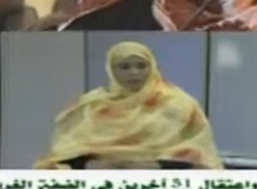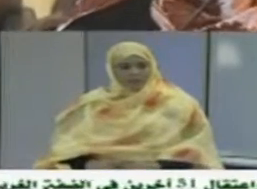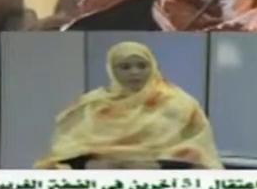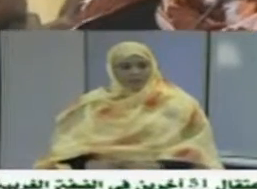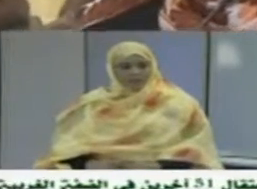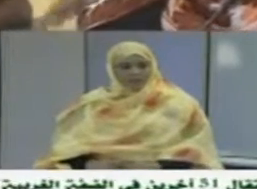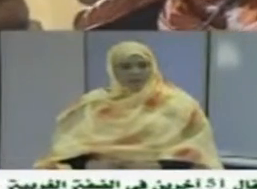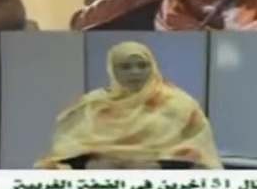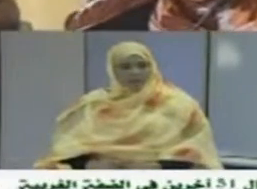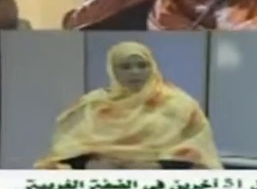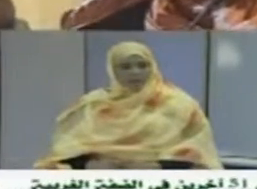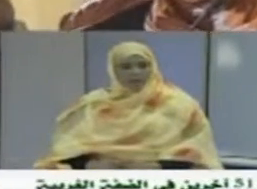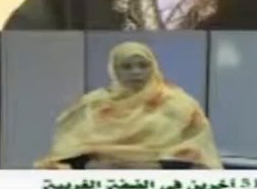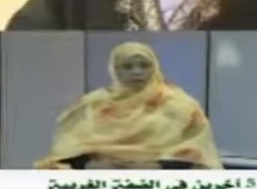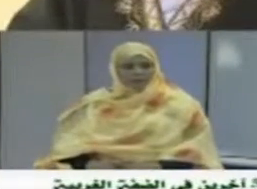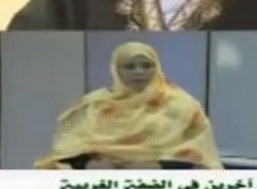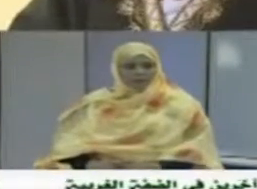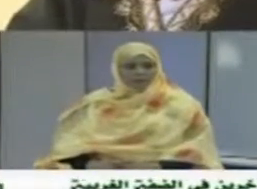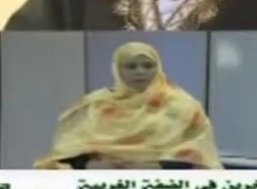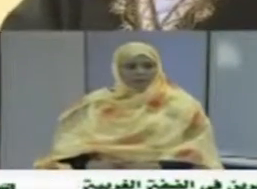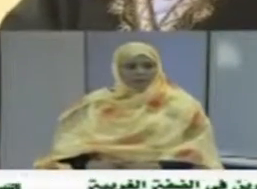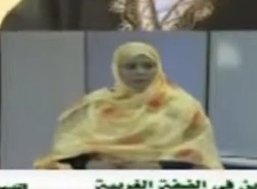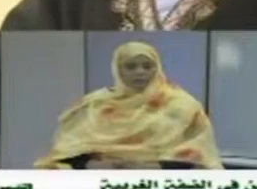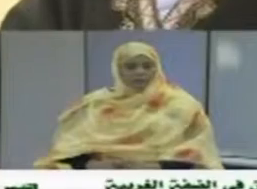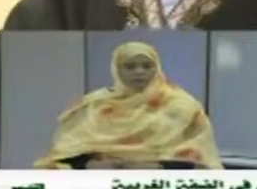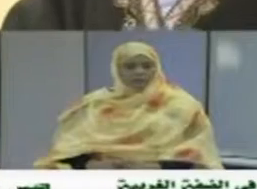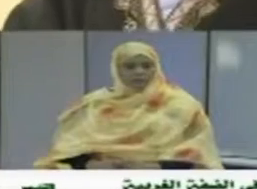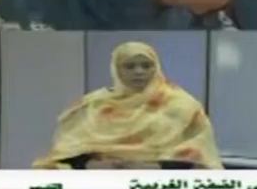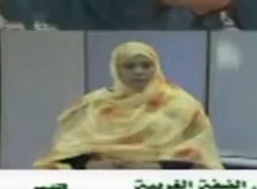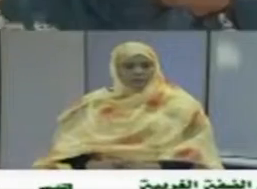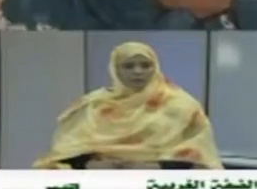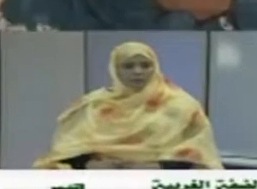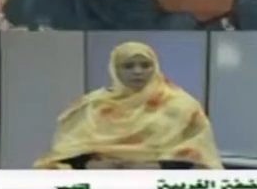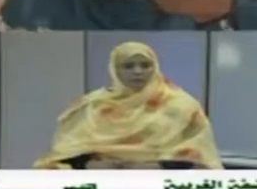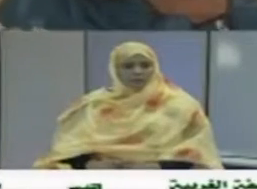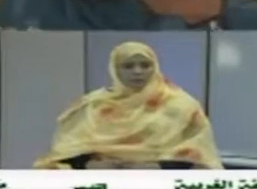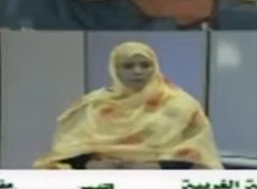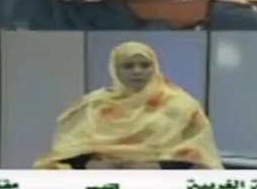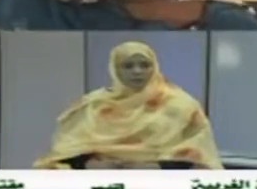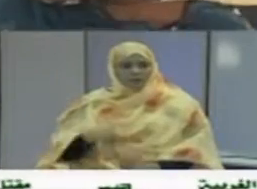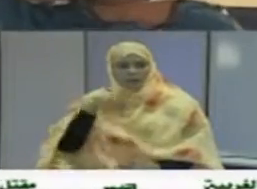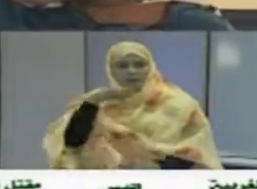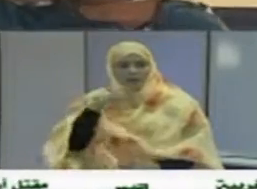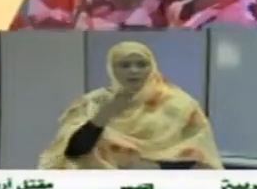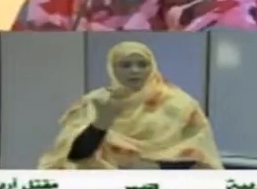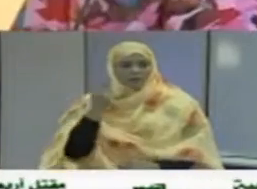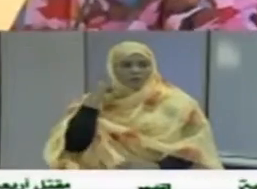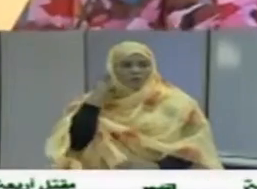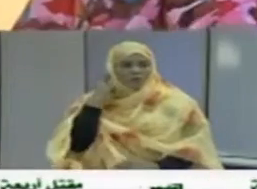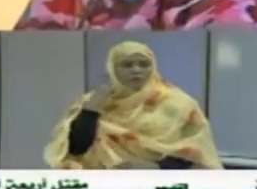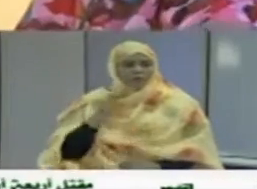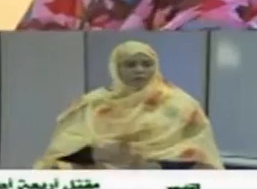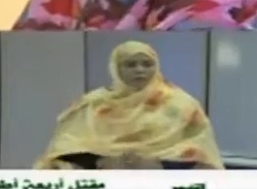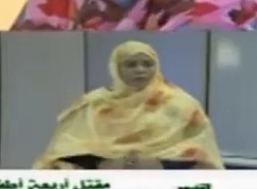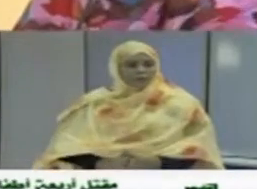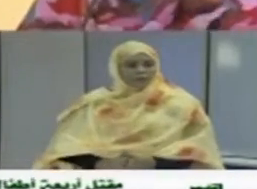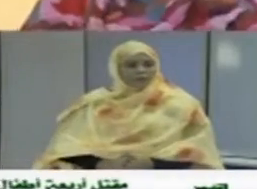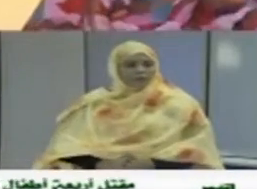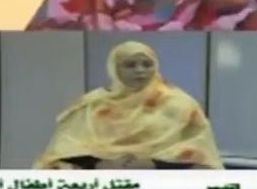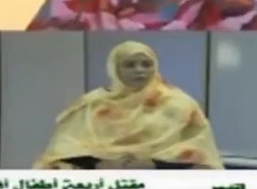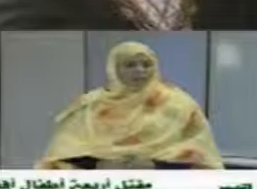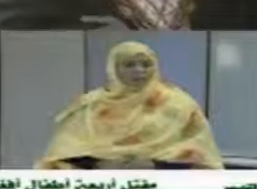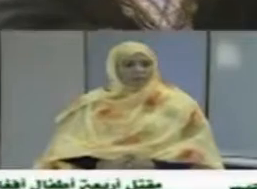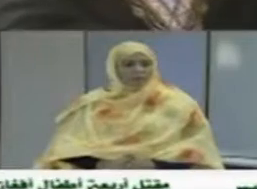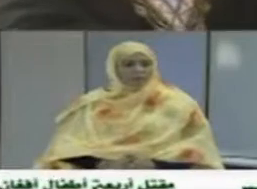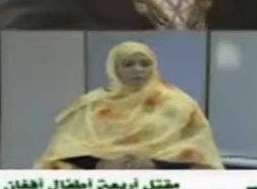تأسيس الفريق البرلماني الجديد يأتي دعما ومناصرة للجهود المبذولة لتحسين أوضاع المرأة الموريتانية. الفريق الذي